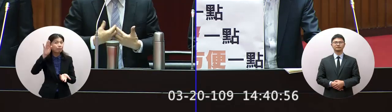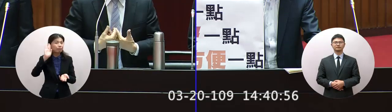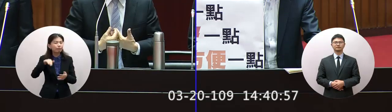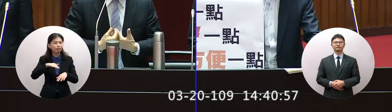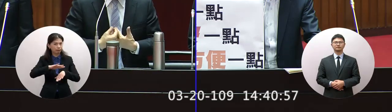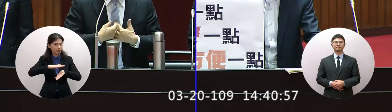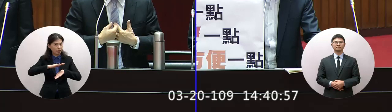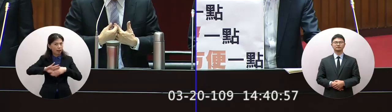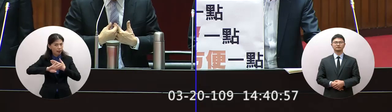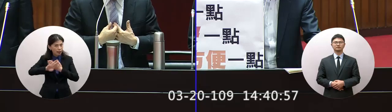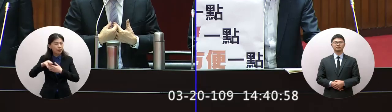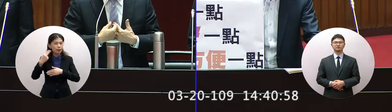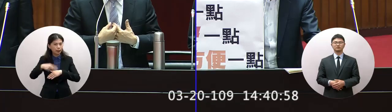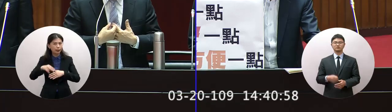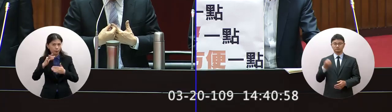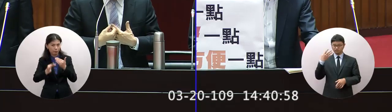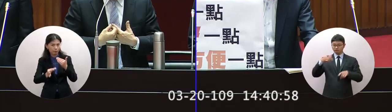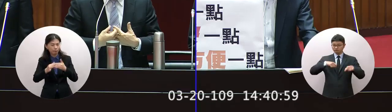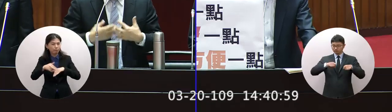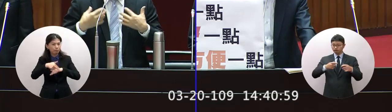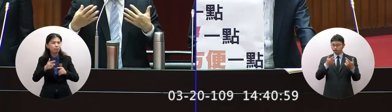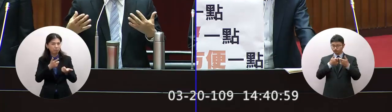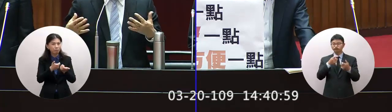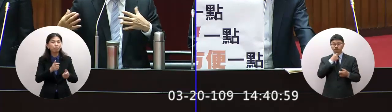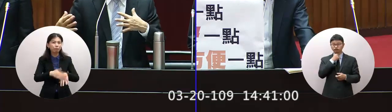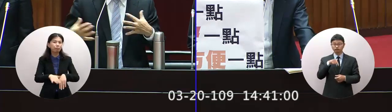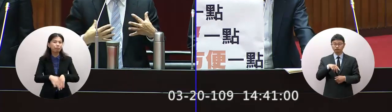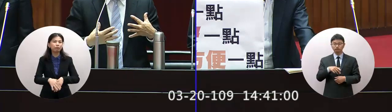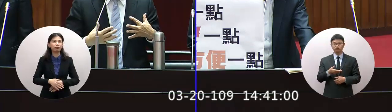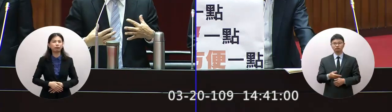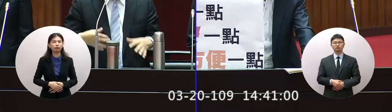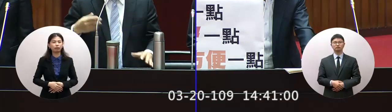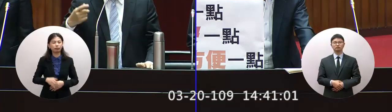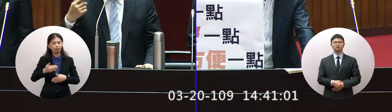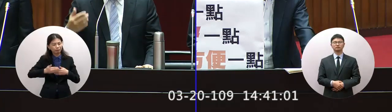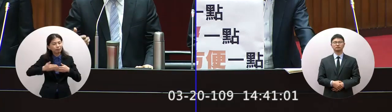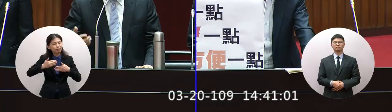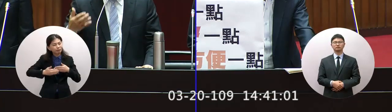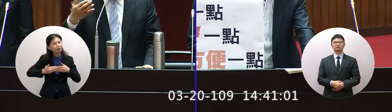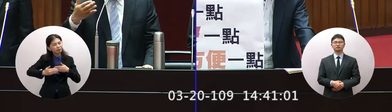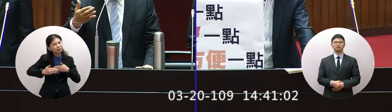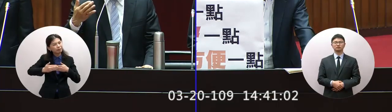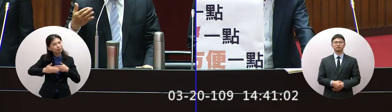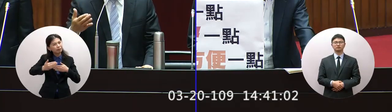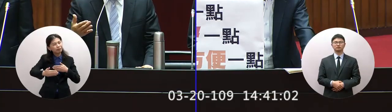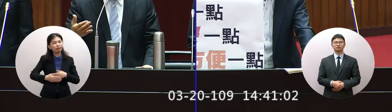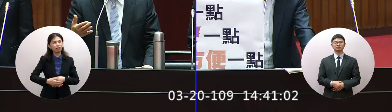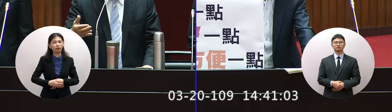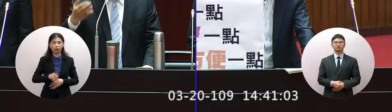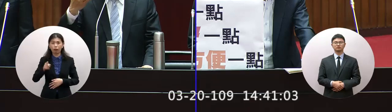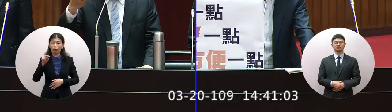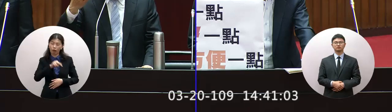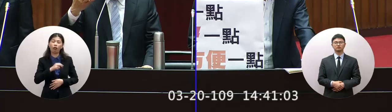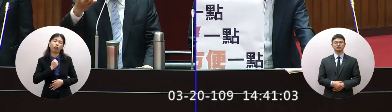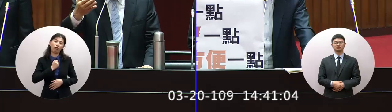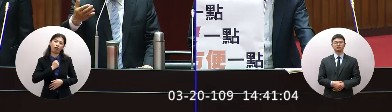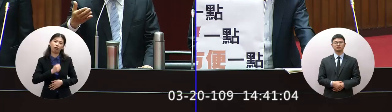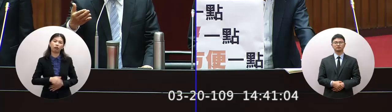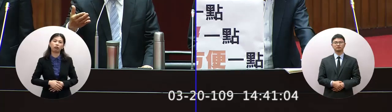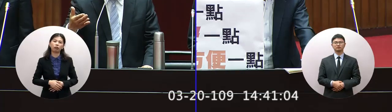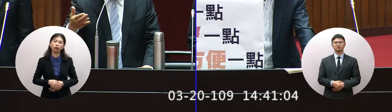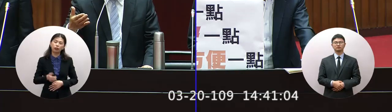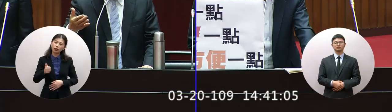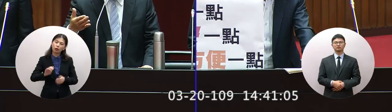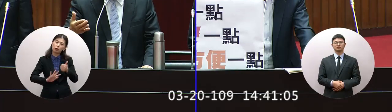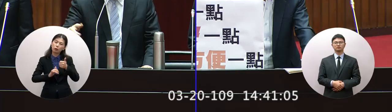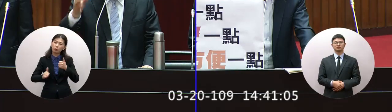外有应变的 方式，新的办法要出来嘛。 那当然，因为这过程中委员也看到，也谢